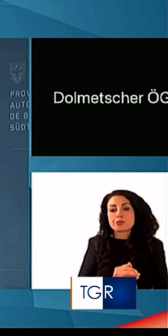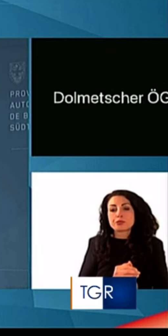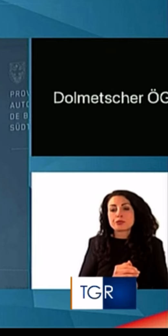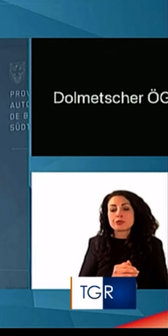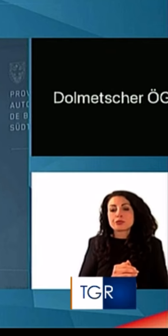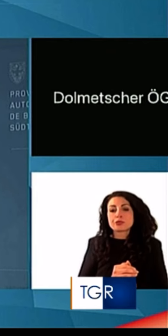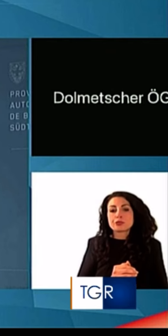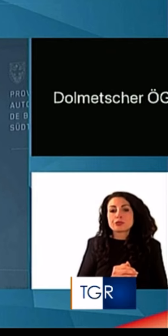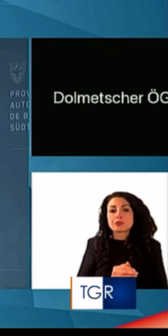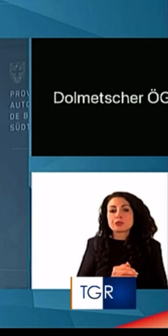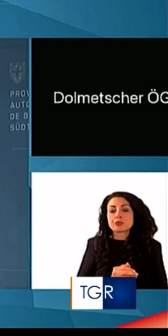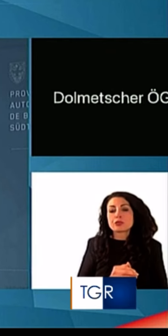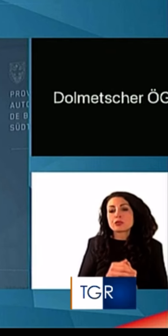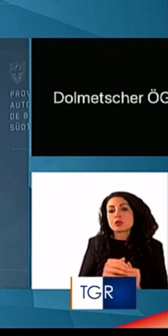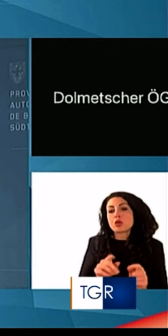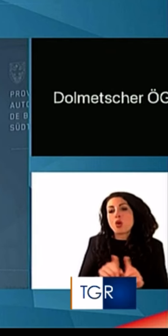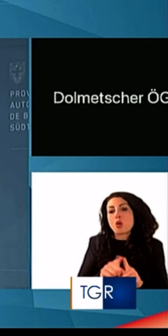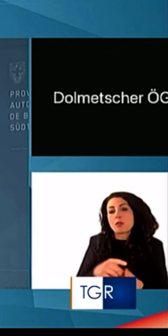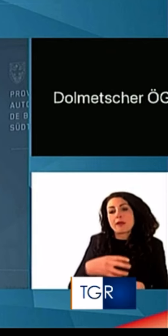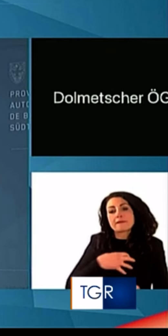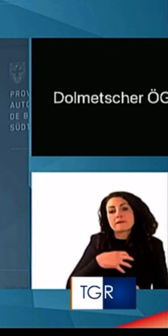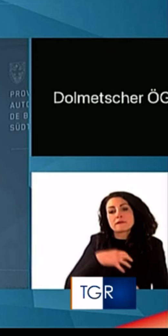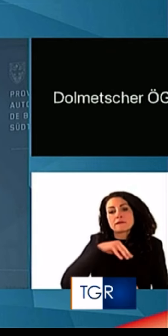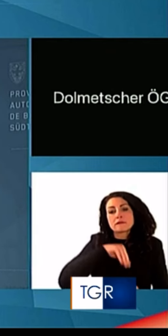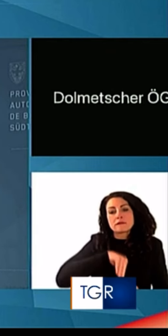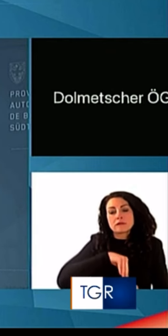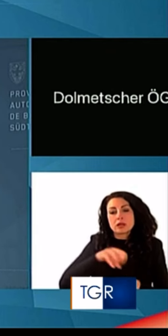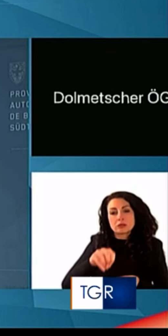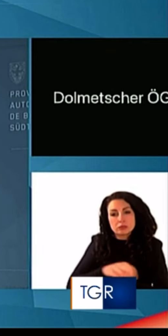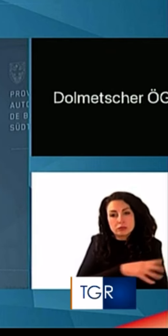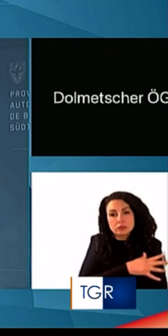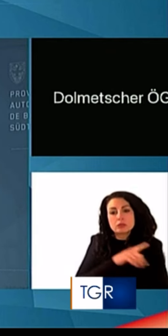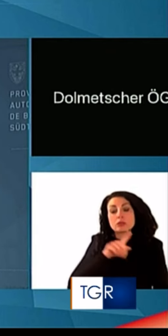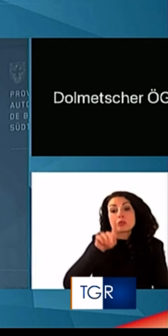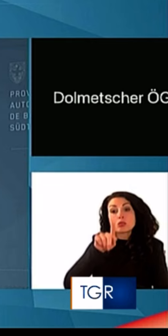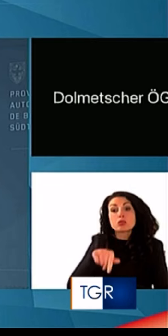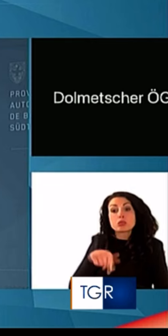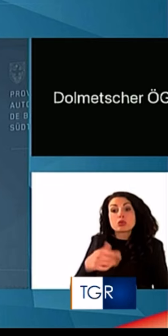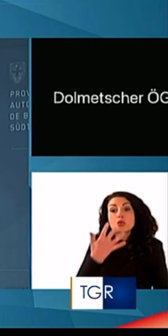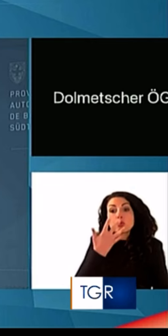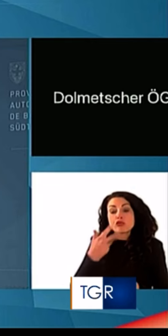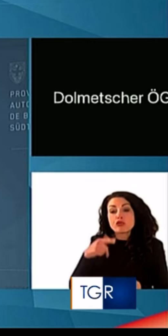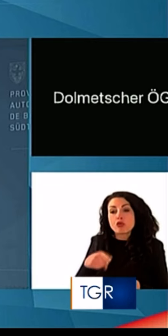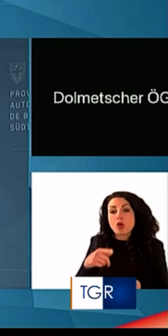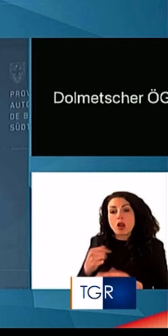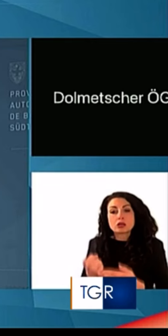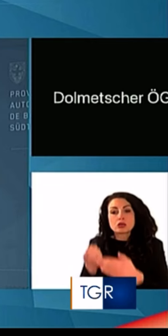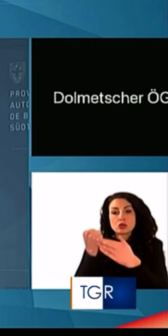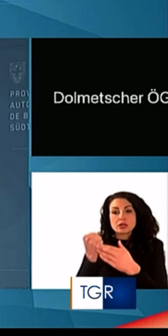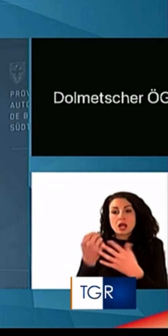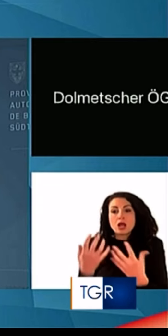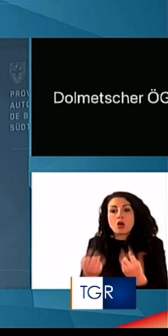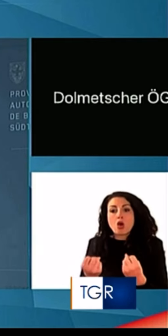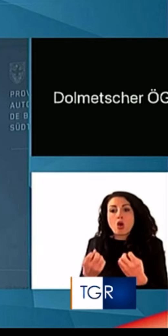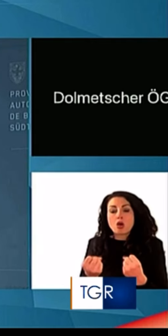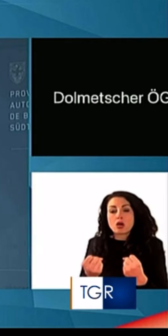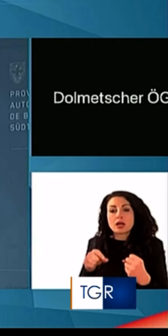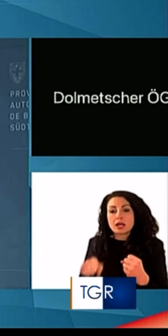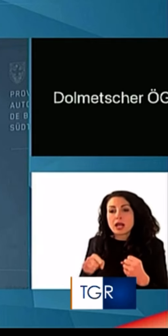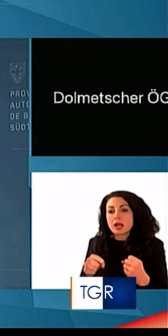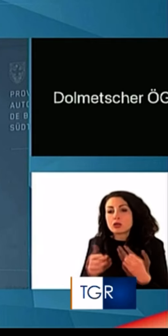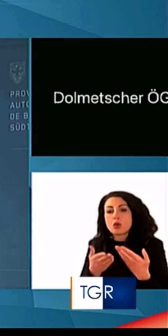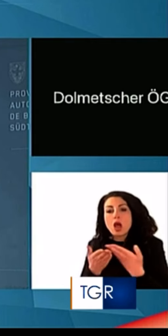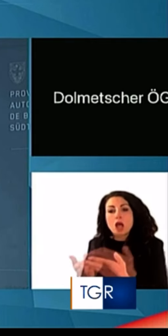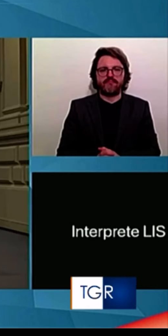senso morale a questa solita internazionale ma anche con fatti Concreti acquistando dei pacchetti